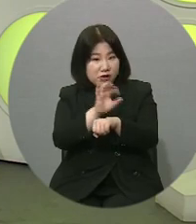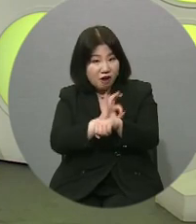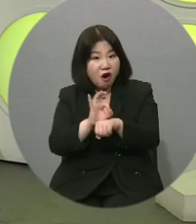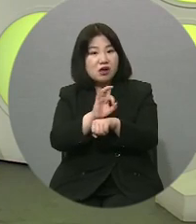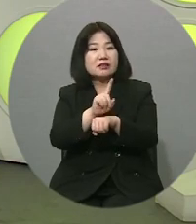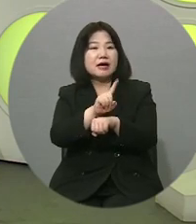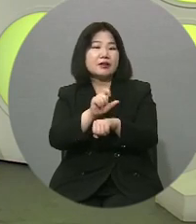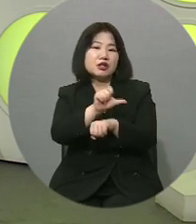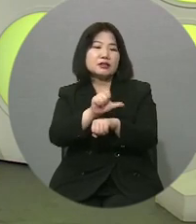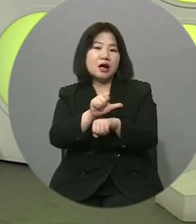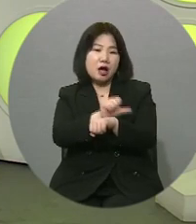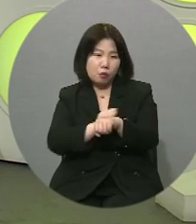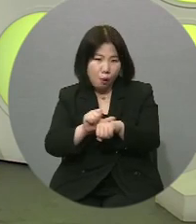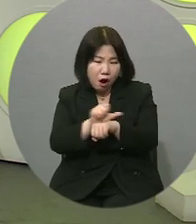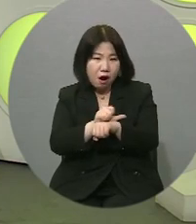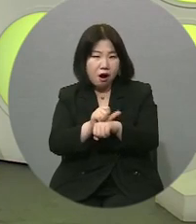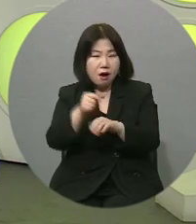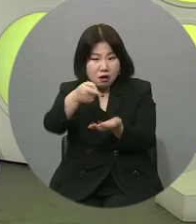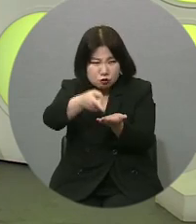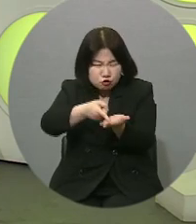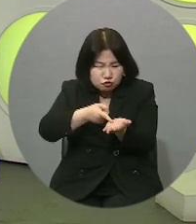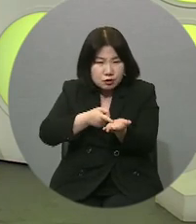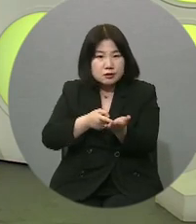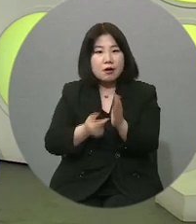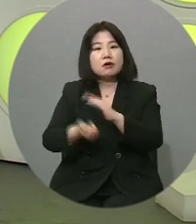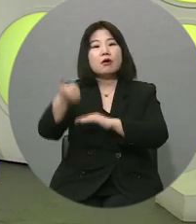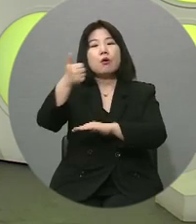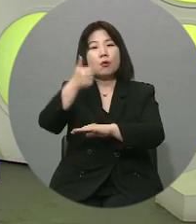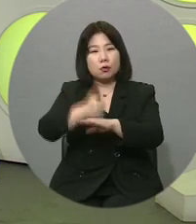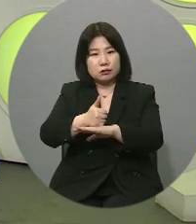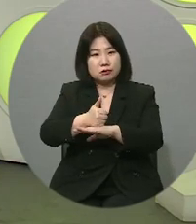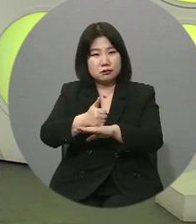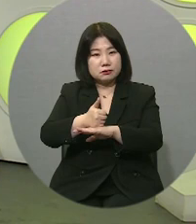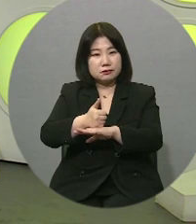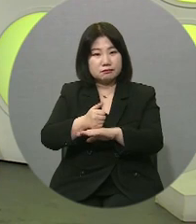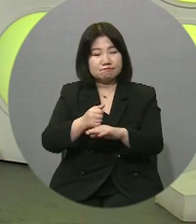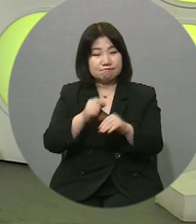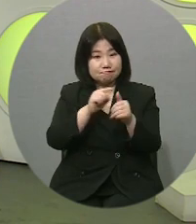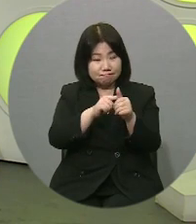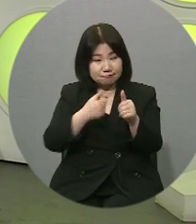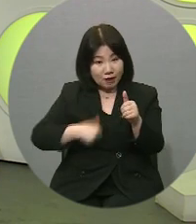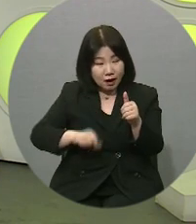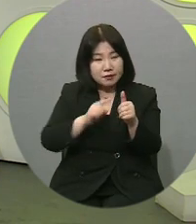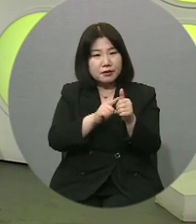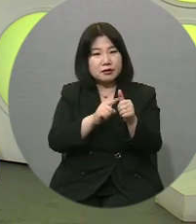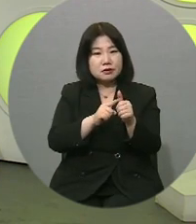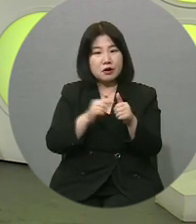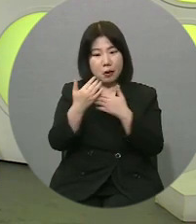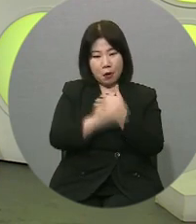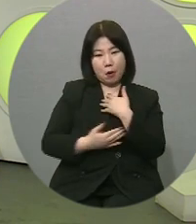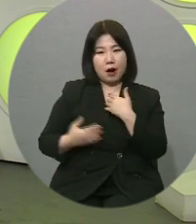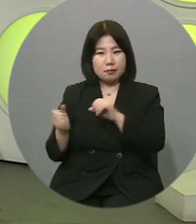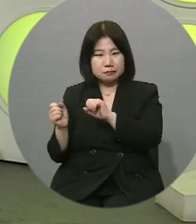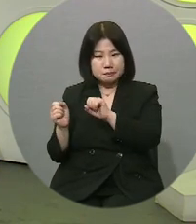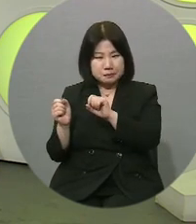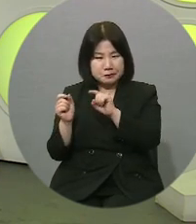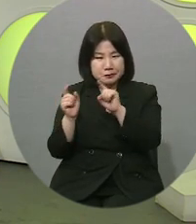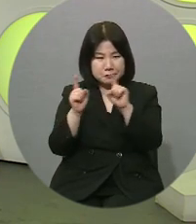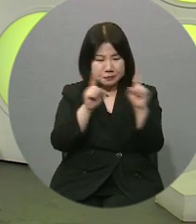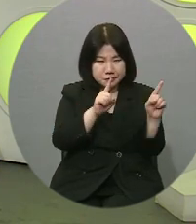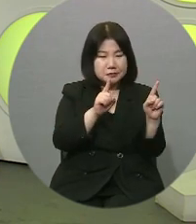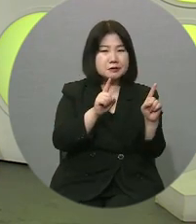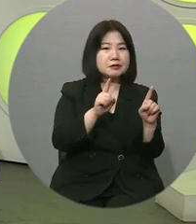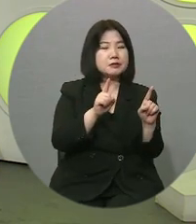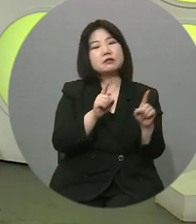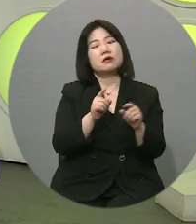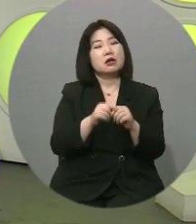성공리에 이루어졌습니다. 이후 아들 태화 씨는요 건강을 점차 회복하고 있지만 링거에